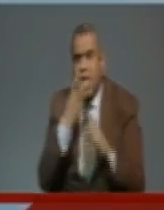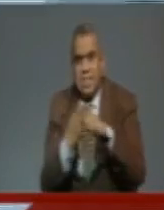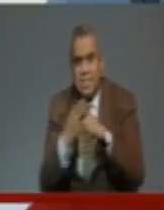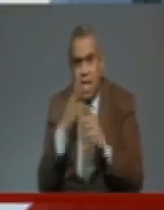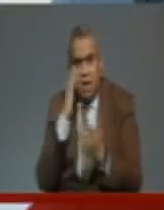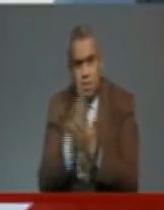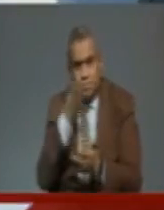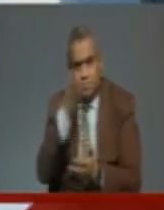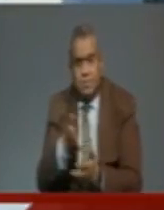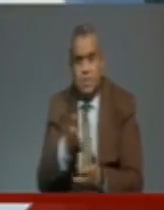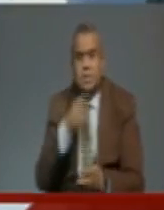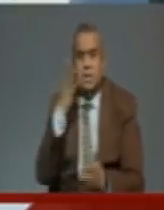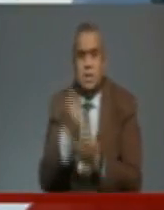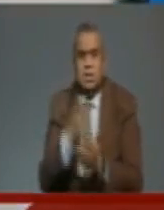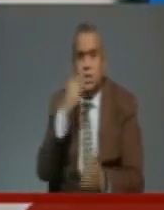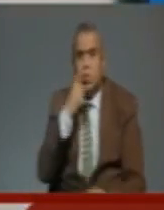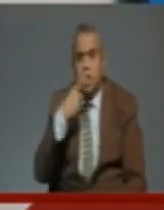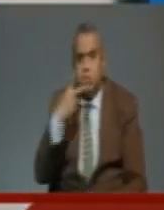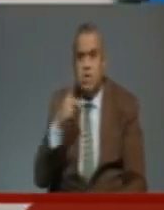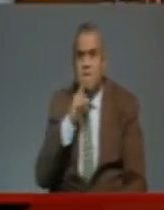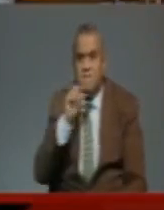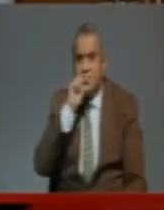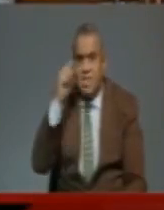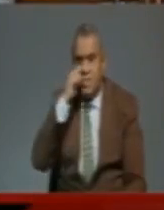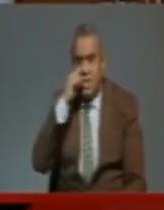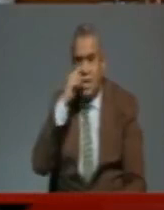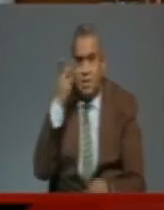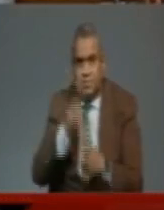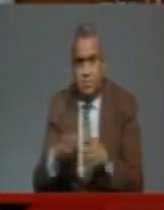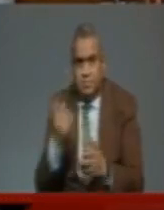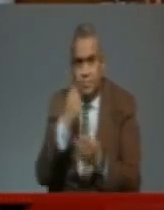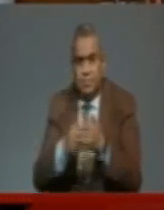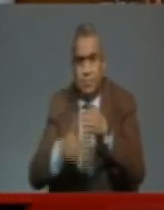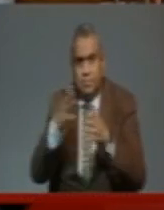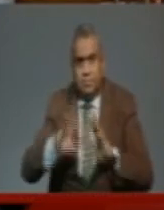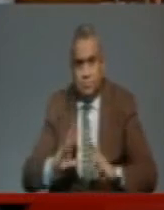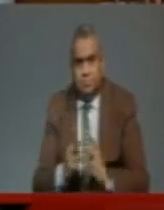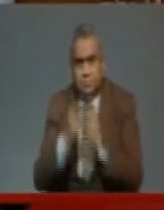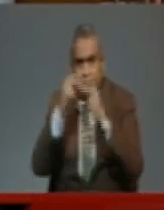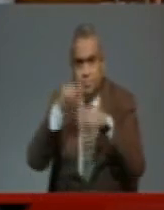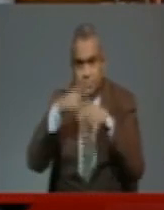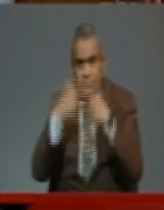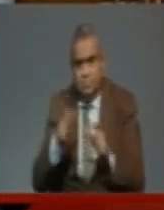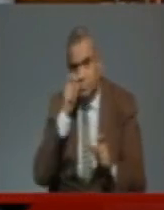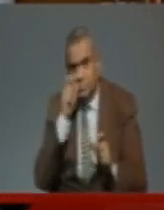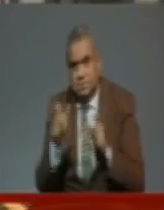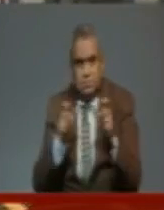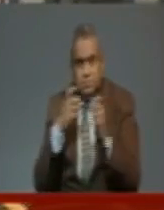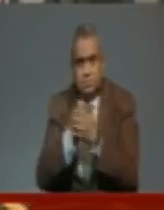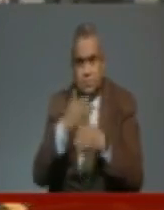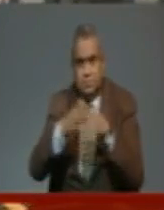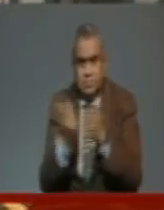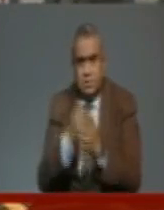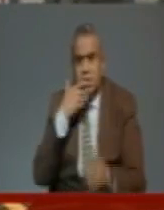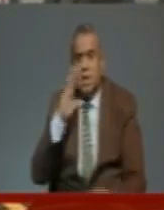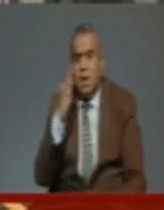مساحة 21 فدان. كما تم تحديث وسائل التأمين من حيث بوابات